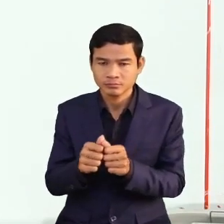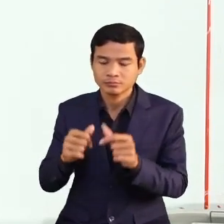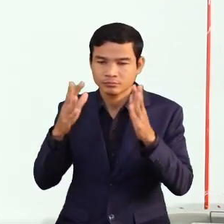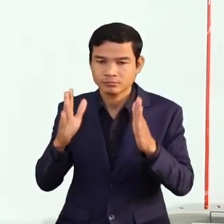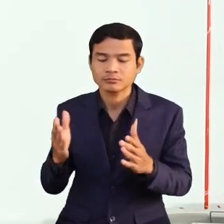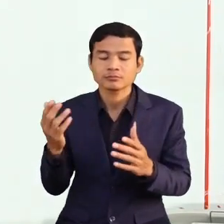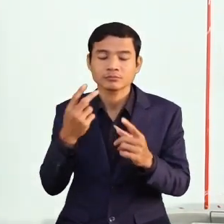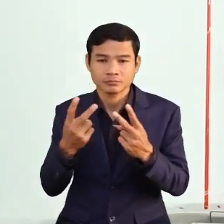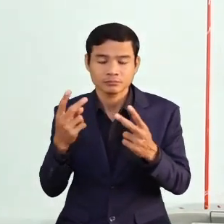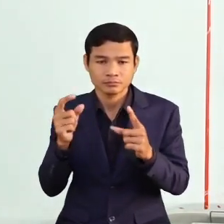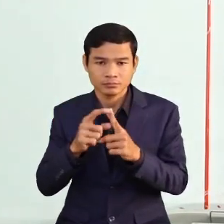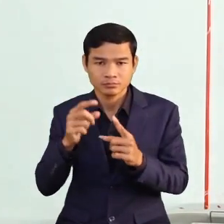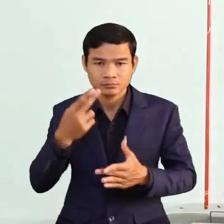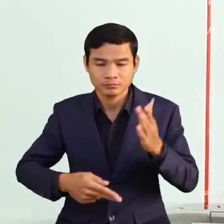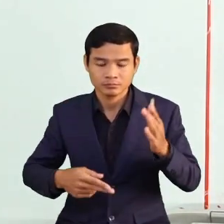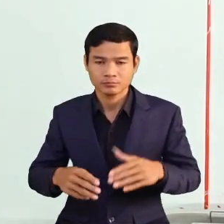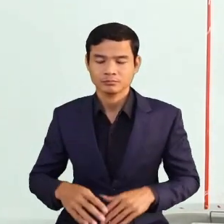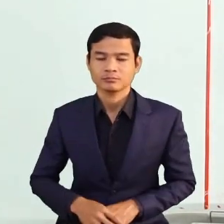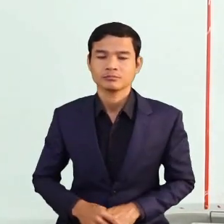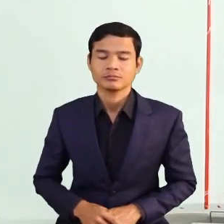vậy đá